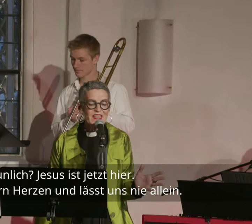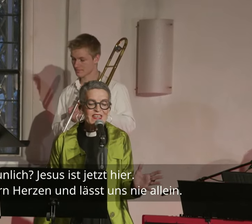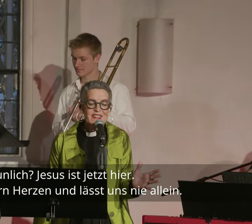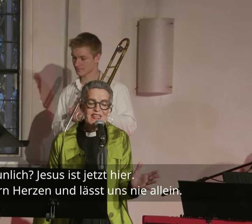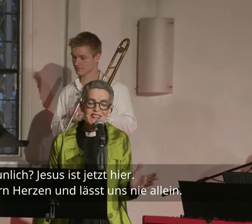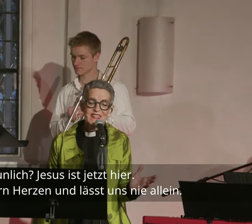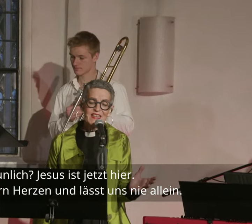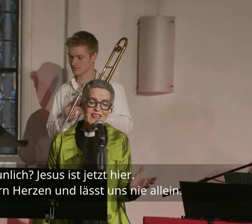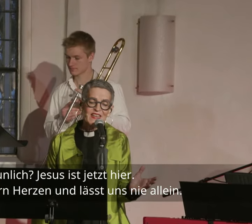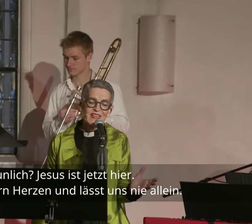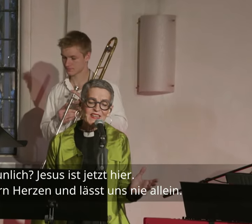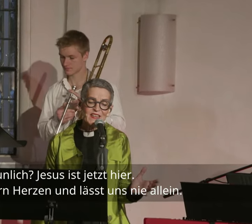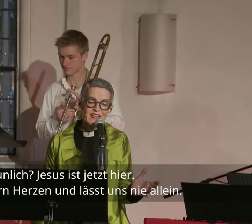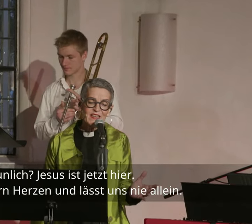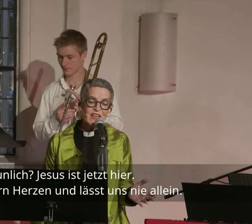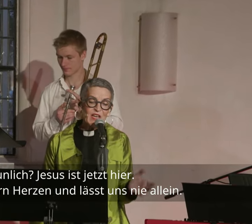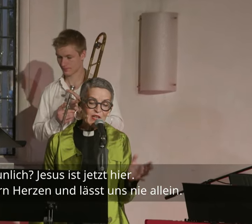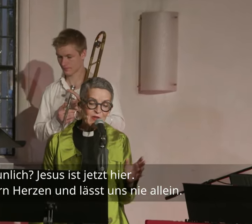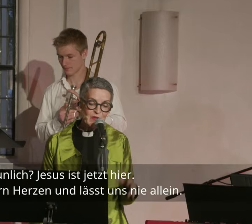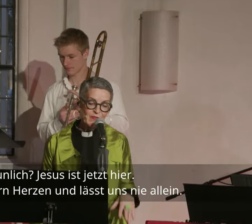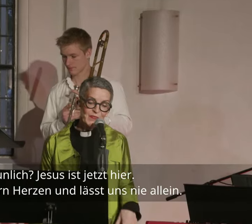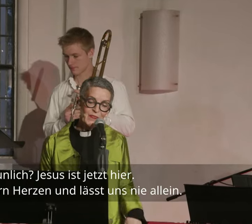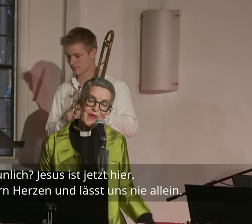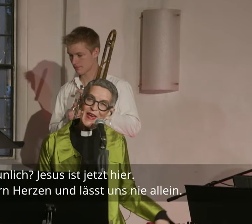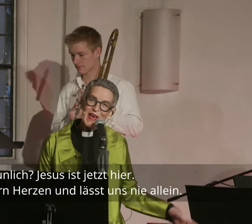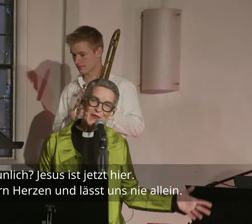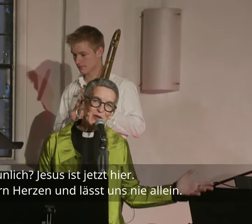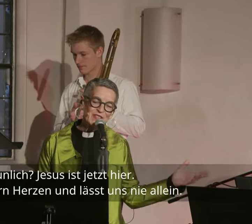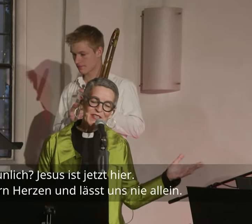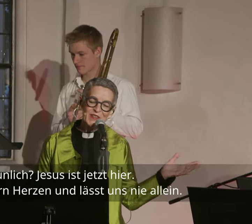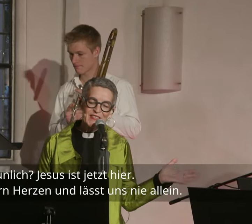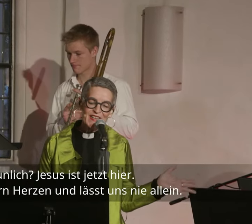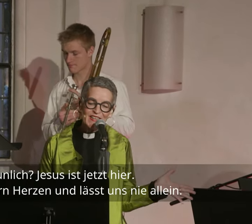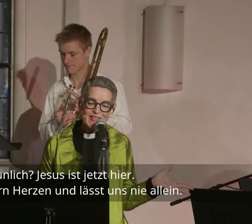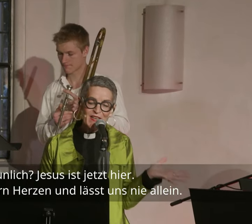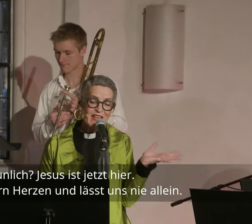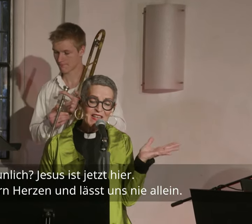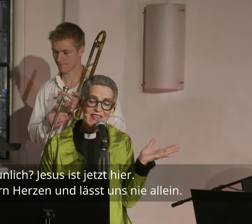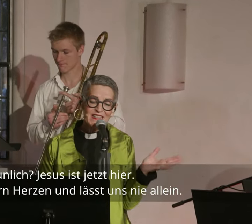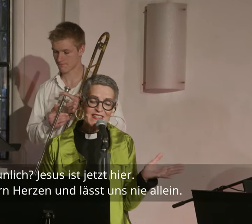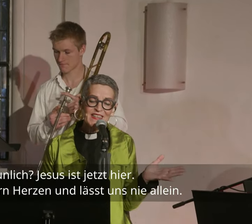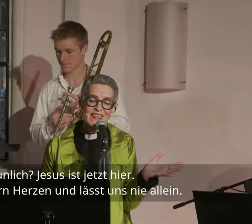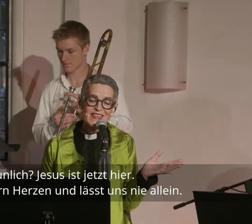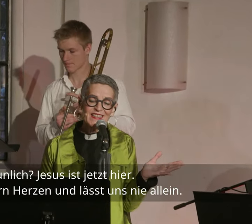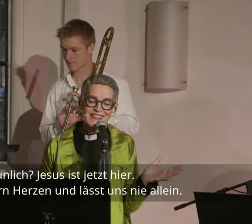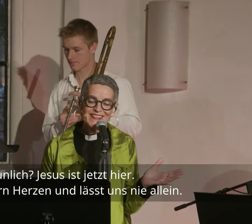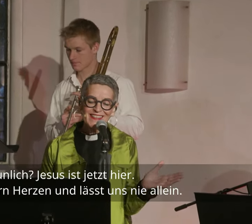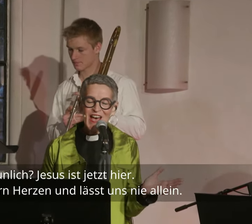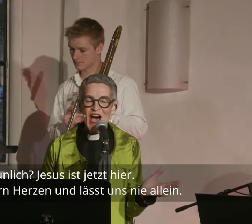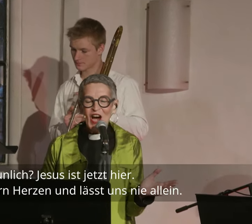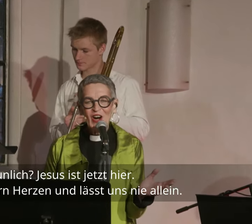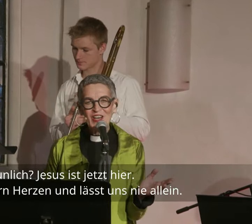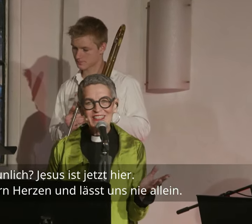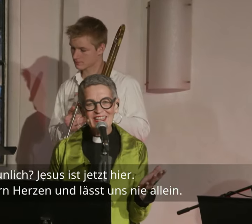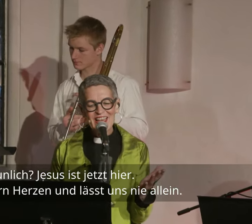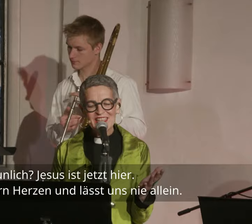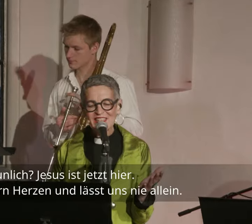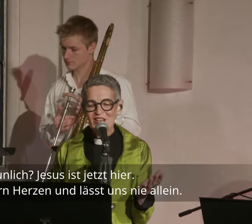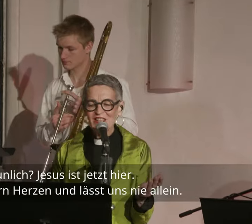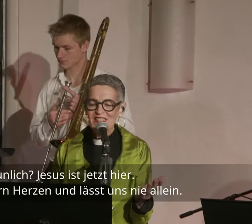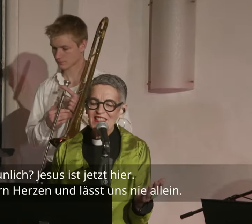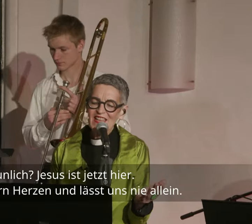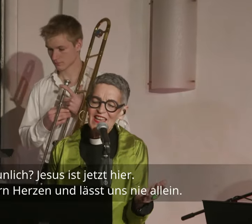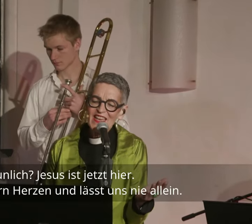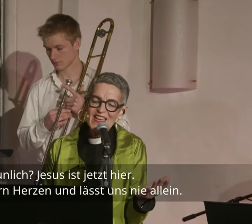Jesus ist jetzt hier, er wohnt in unser Herzen und